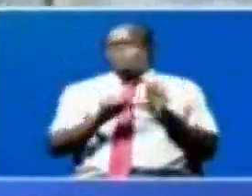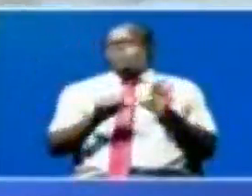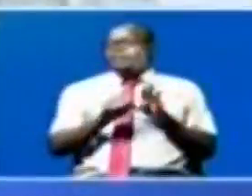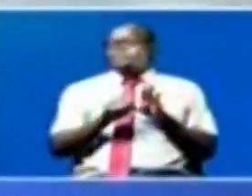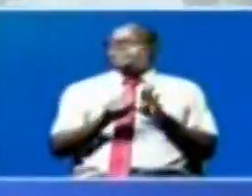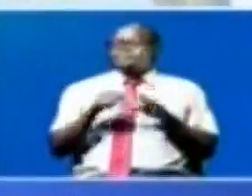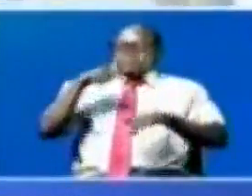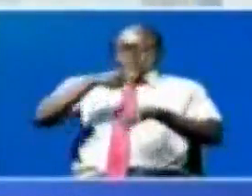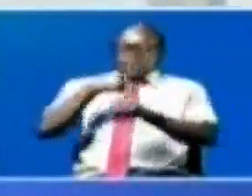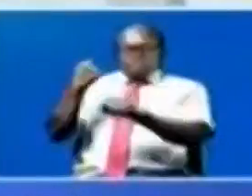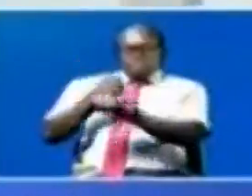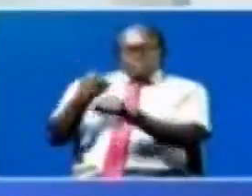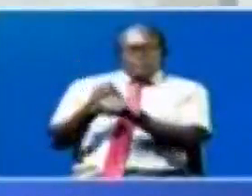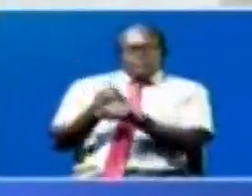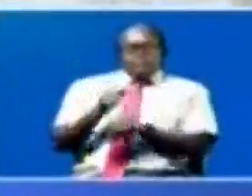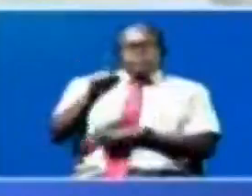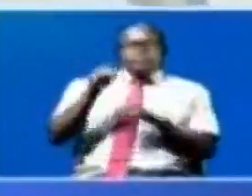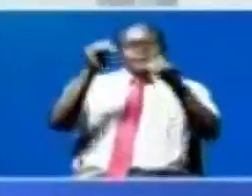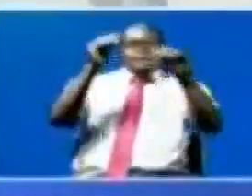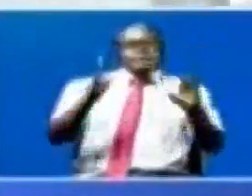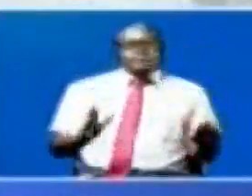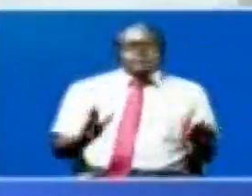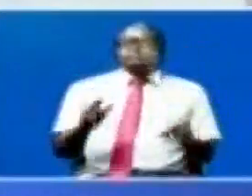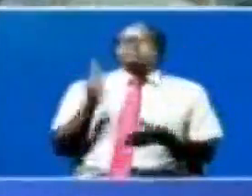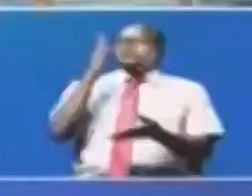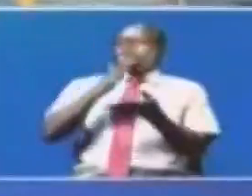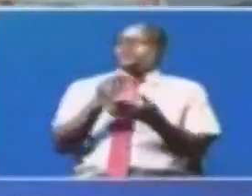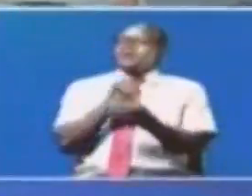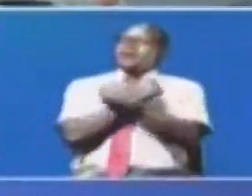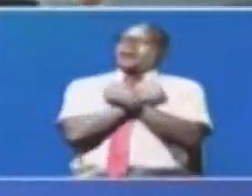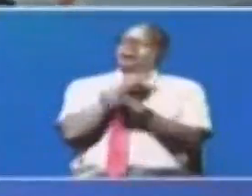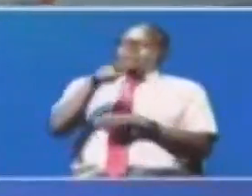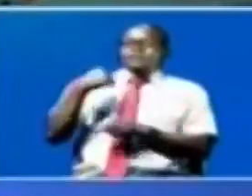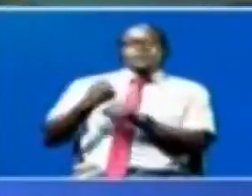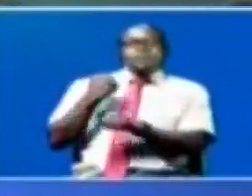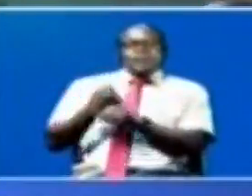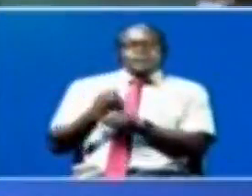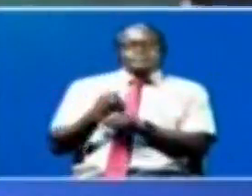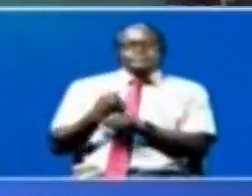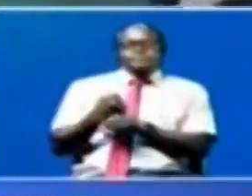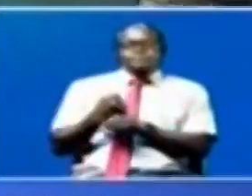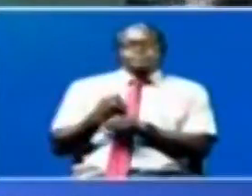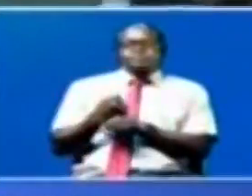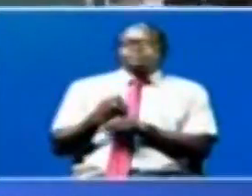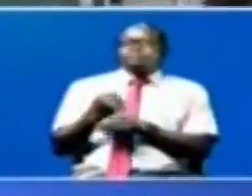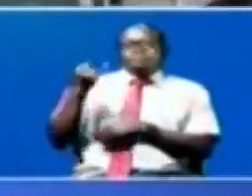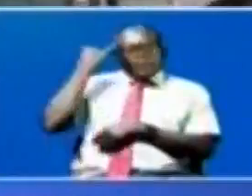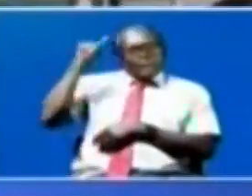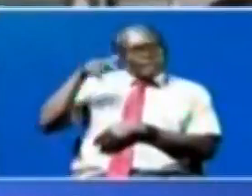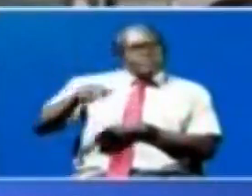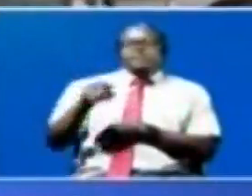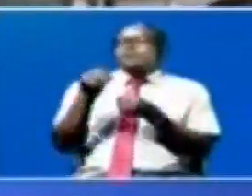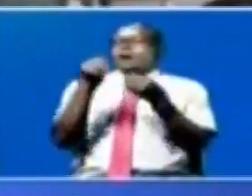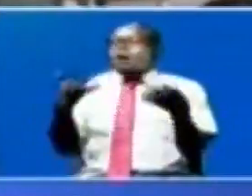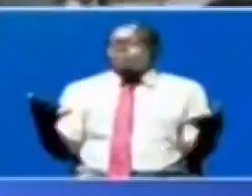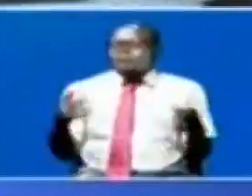nilipokuwa natengeneza alipita mwalimu mmoja akaipenda. Alipoipenda akatoa wazo kwa bwana, hii ni bei